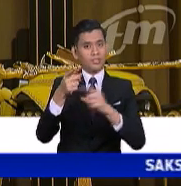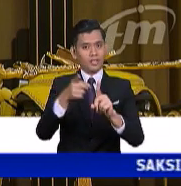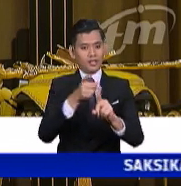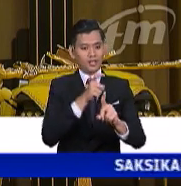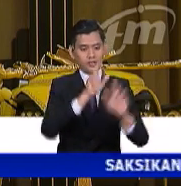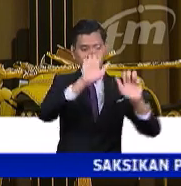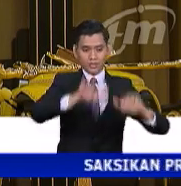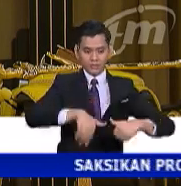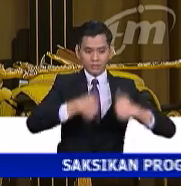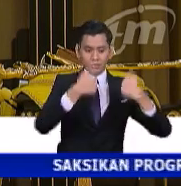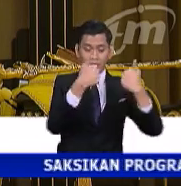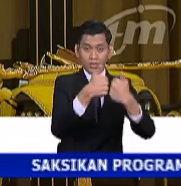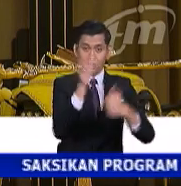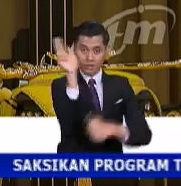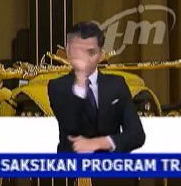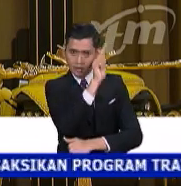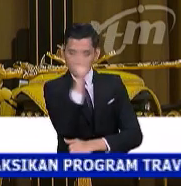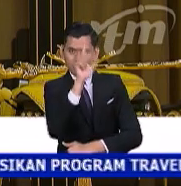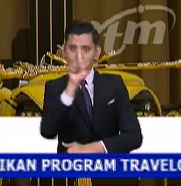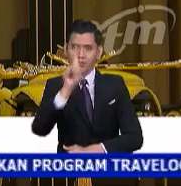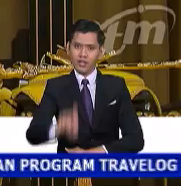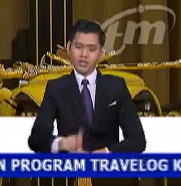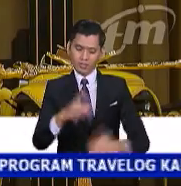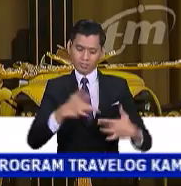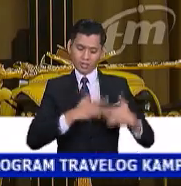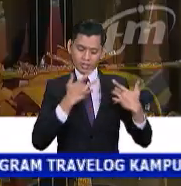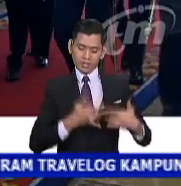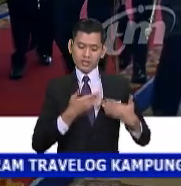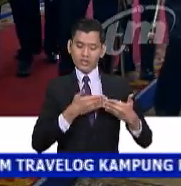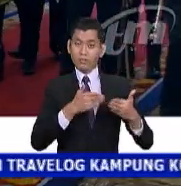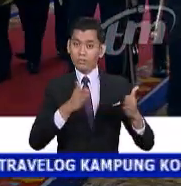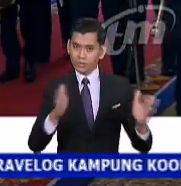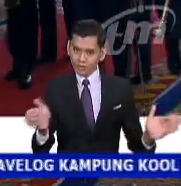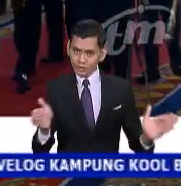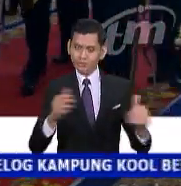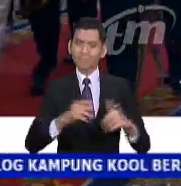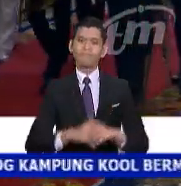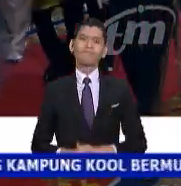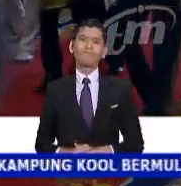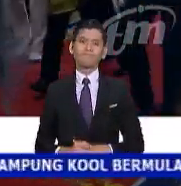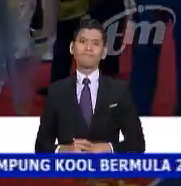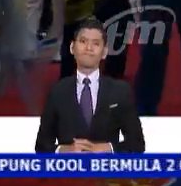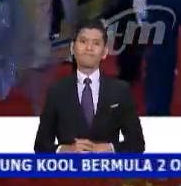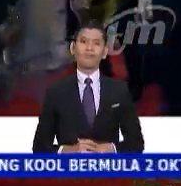dengan hati yang terbuka dan jiwa yang besar.